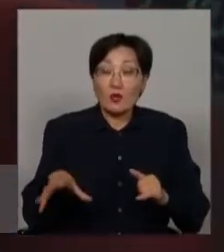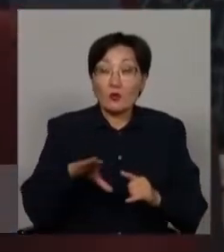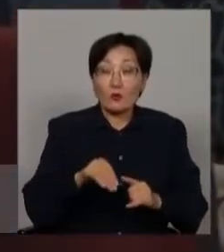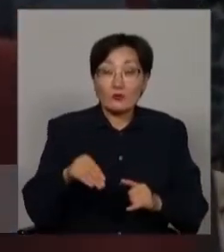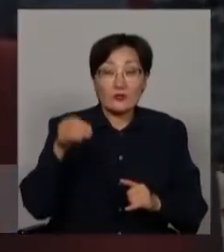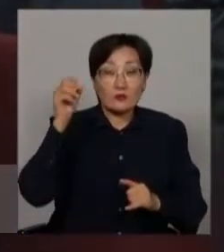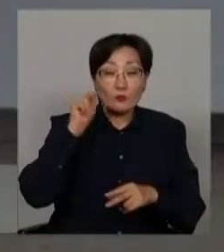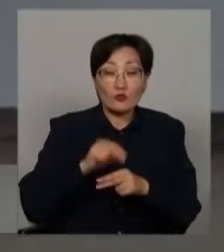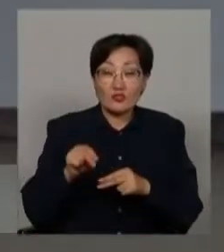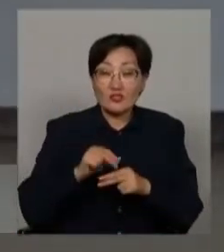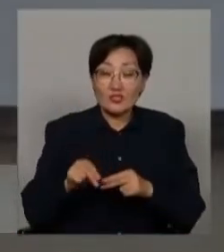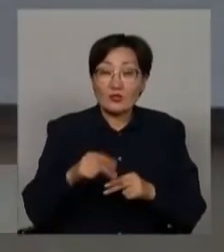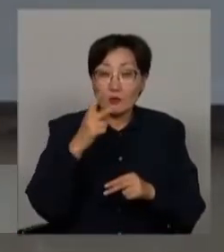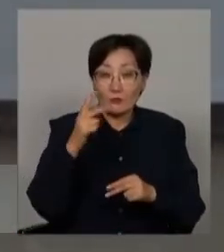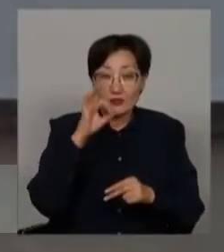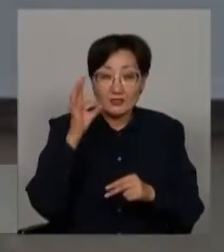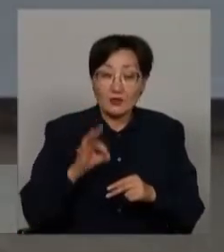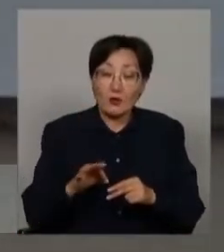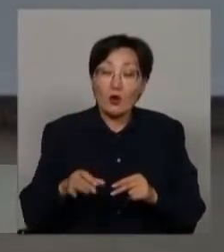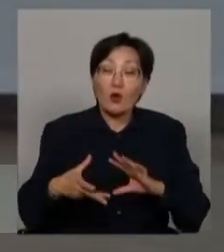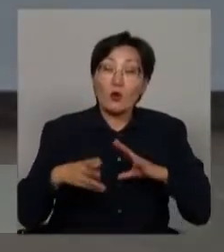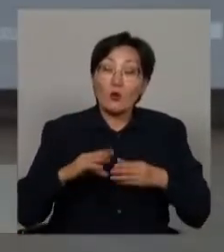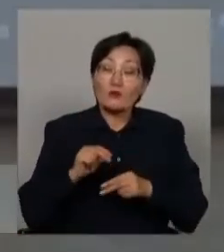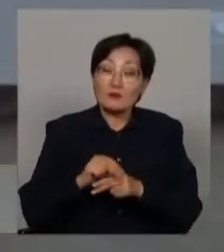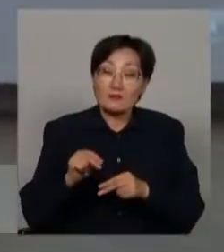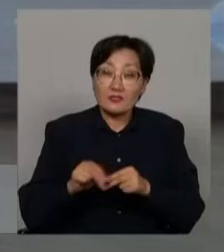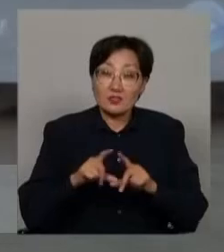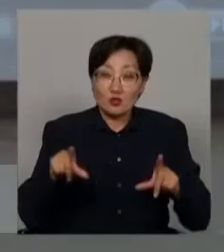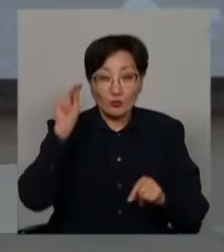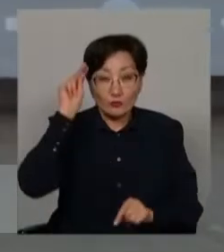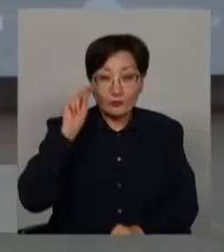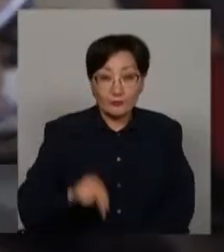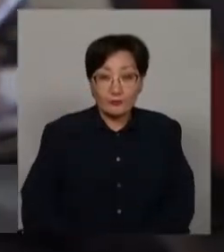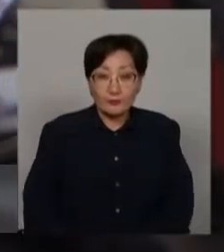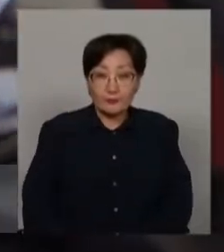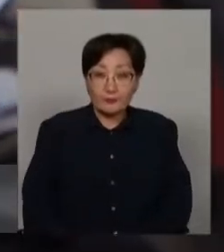навыков по предметам на примере общеобразовательной школы.